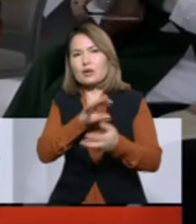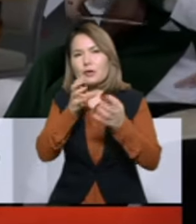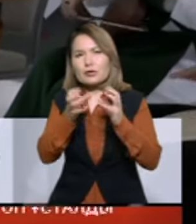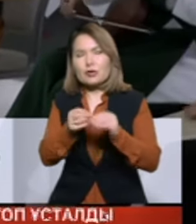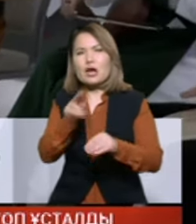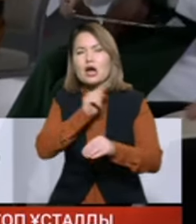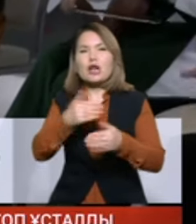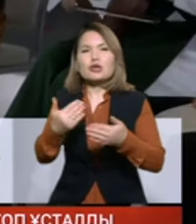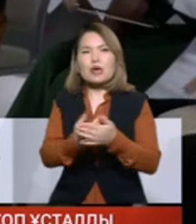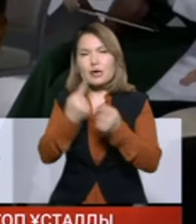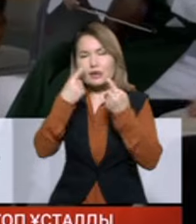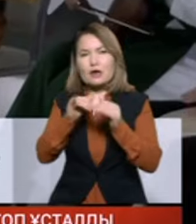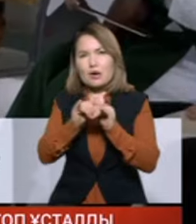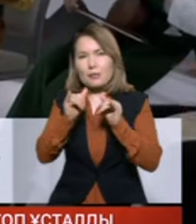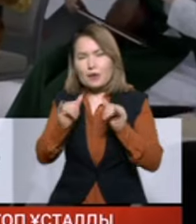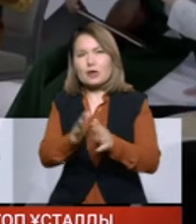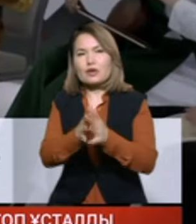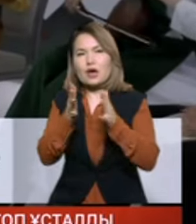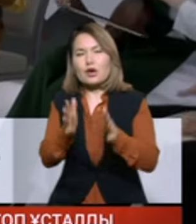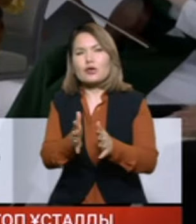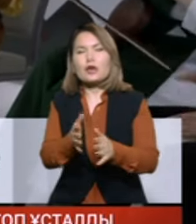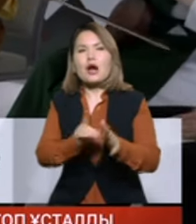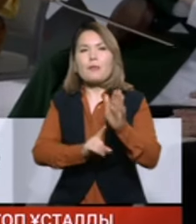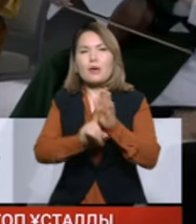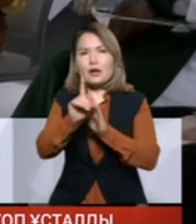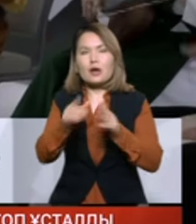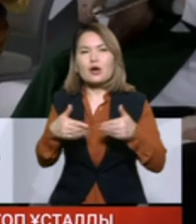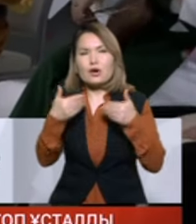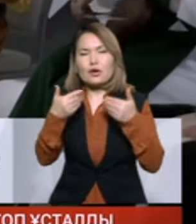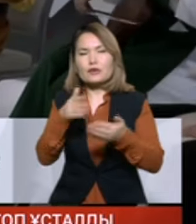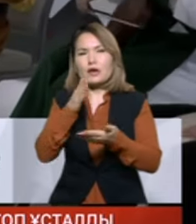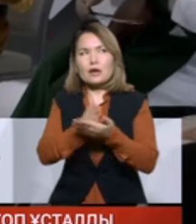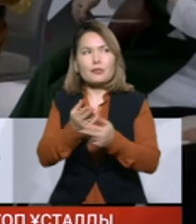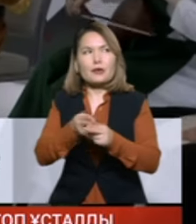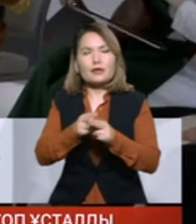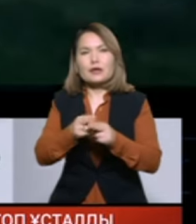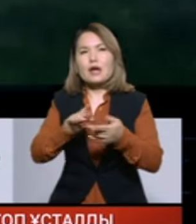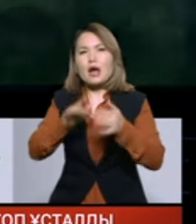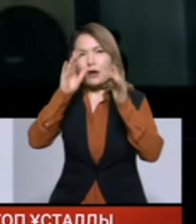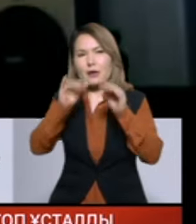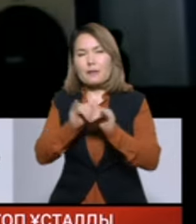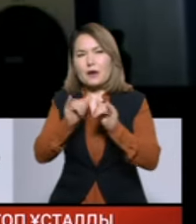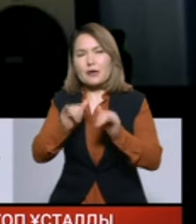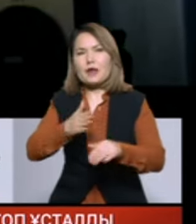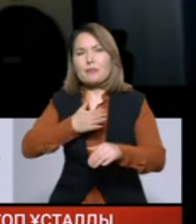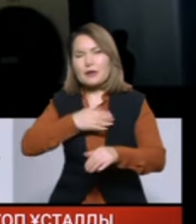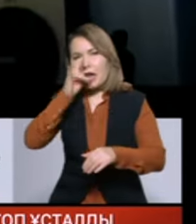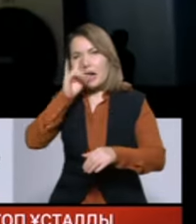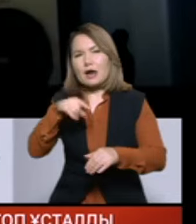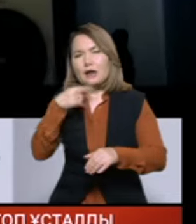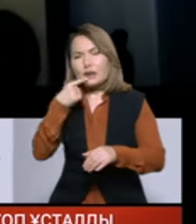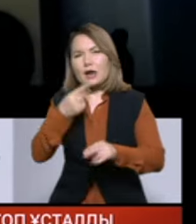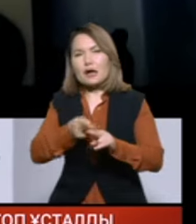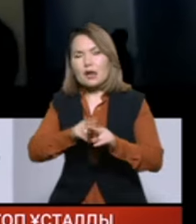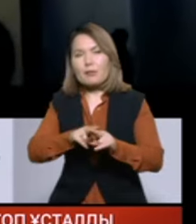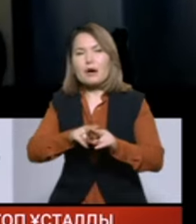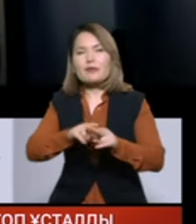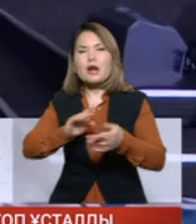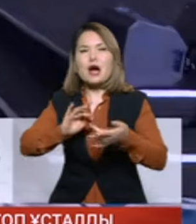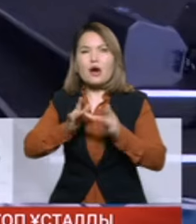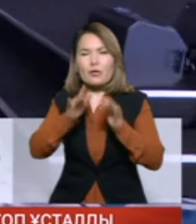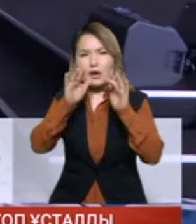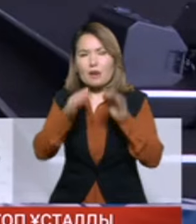форум жаңа технологияның дамуына басымдық беруде. Яғни жасанды интеллекті біз қазақ тіліндегі онлайн контентті